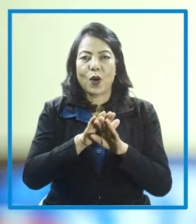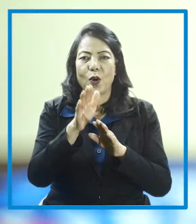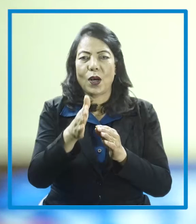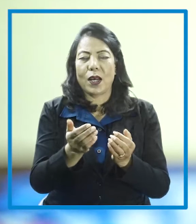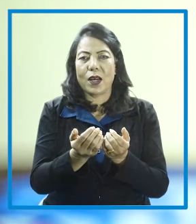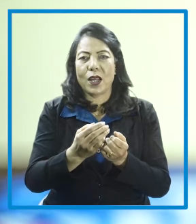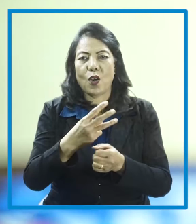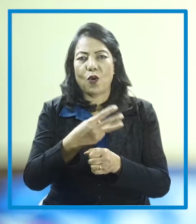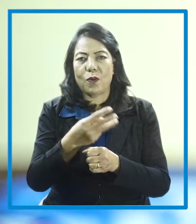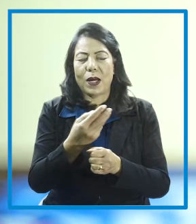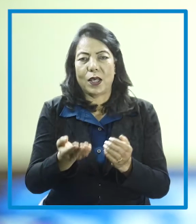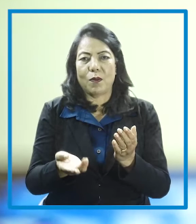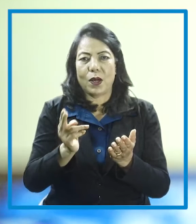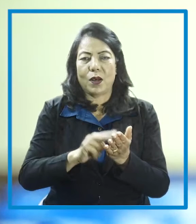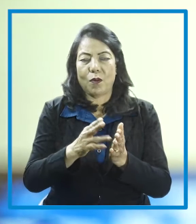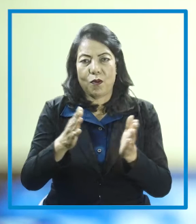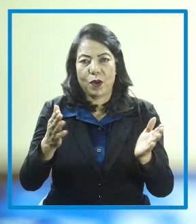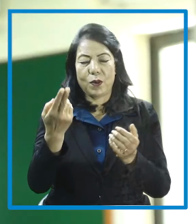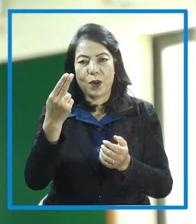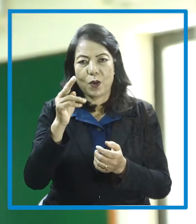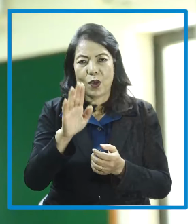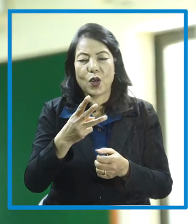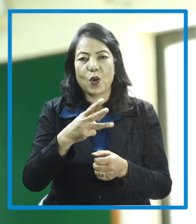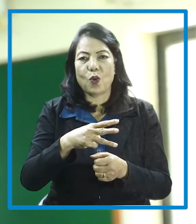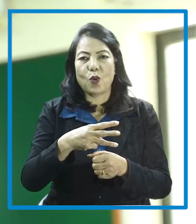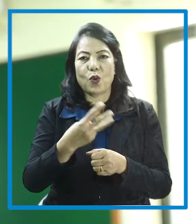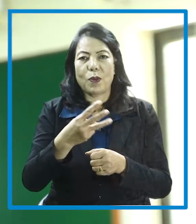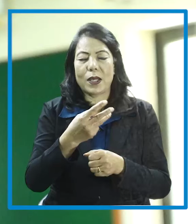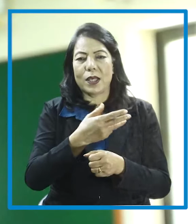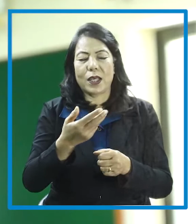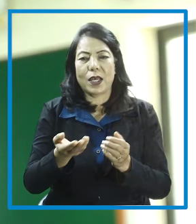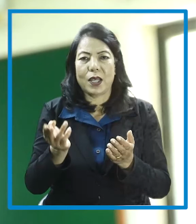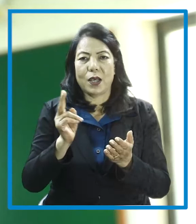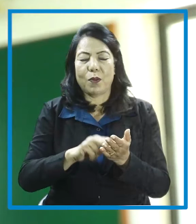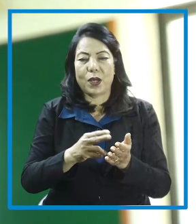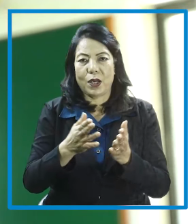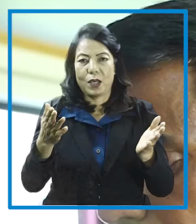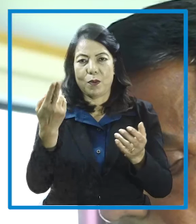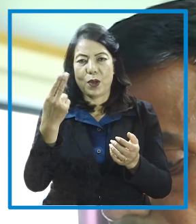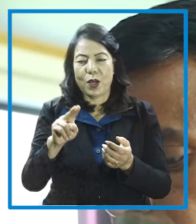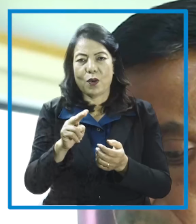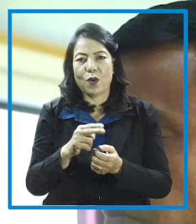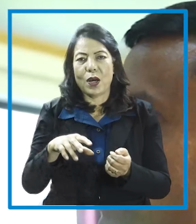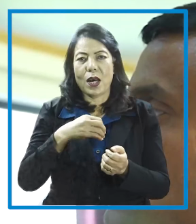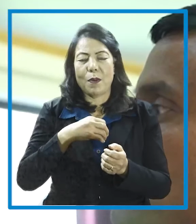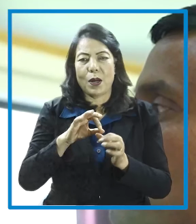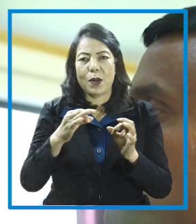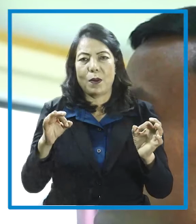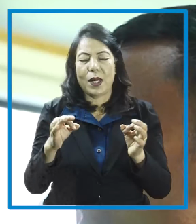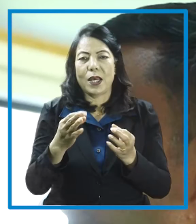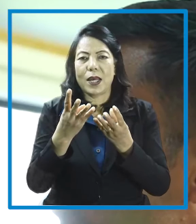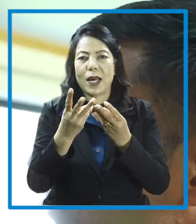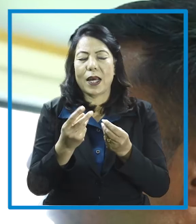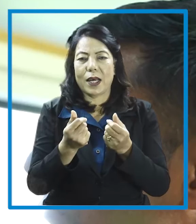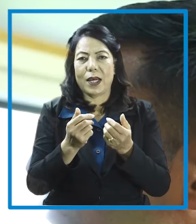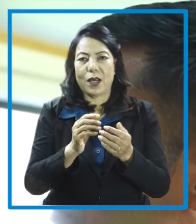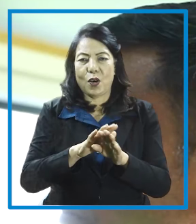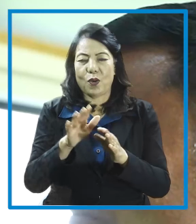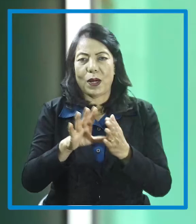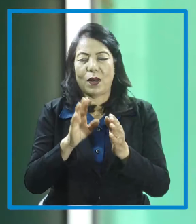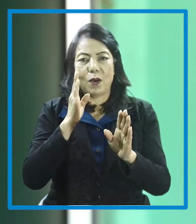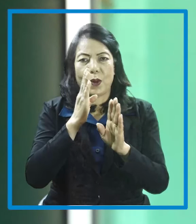प्रविधिहरू त्यो ज्ञानहरू तालिमहरूले गर्दाखेरि चाहिँ उत्पादनमै चाहिँ बढेको चाहिँ होइन उत्पादनमै चाहिँ तपाईँको चाहिँ धेरै नै वृद्धि भएको चाहिँ